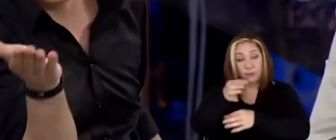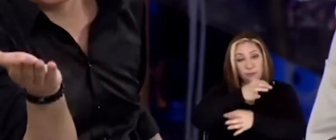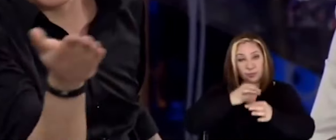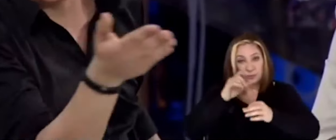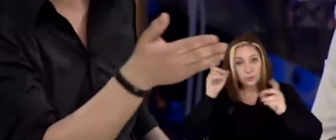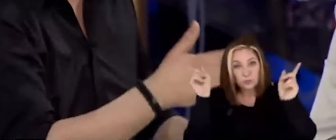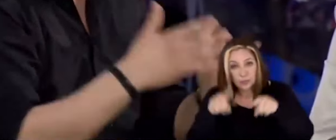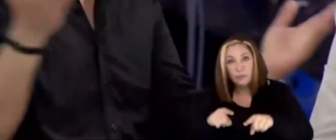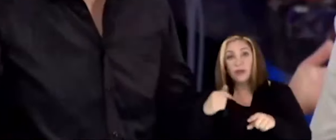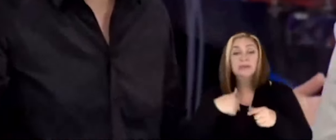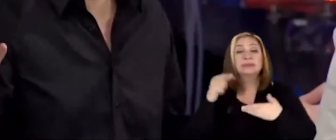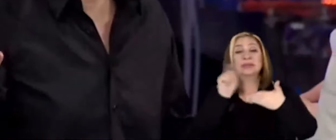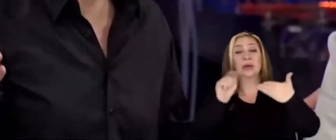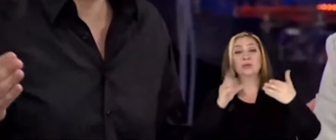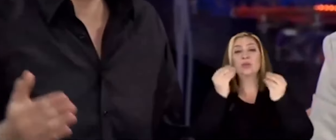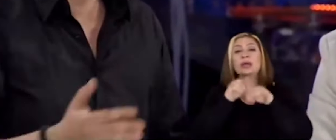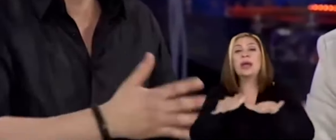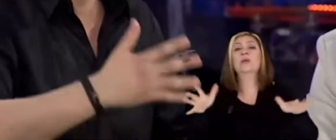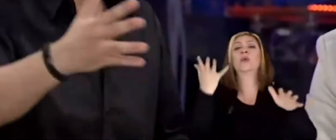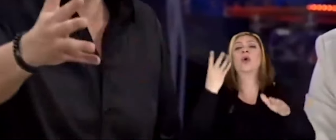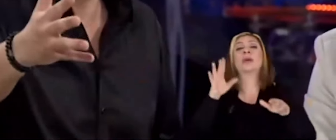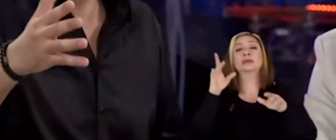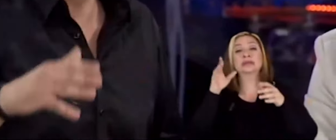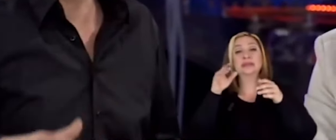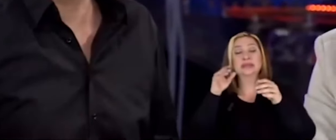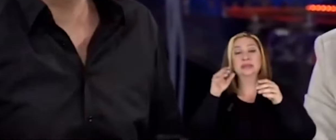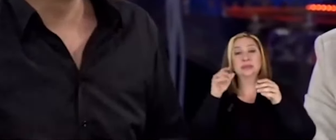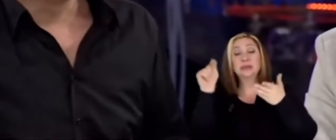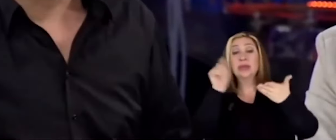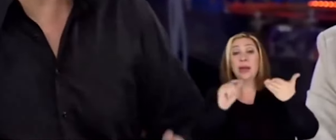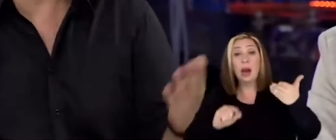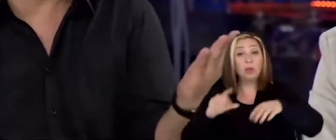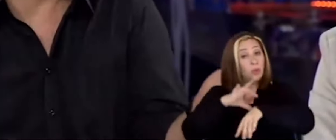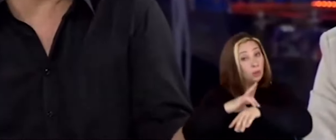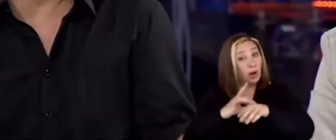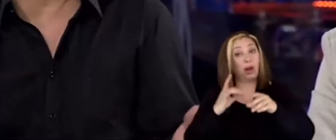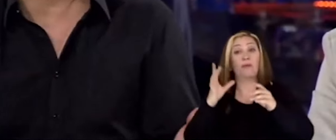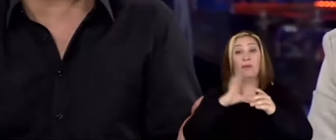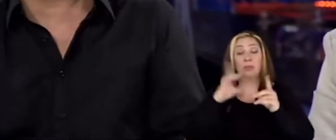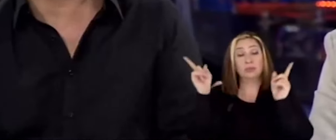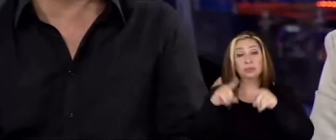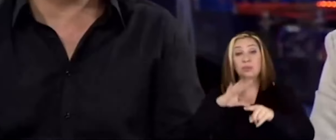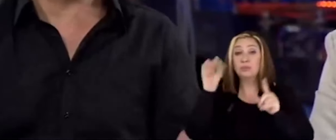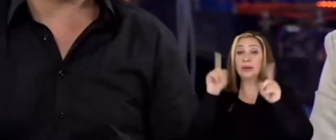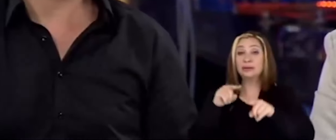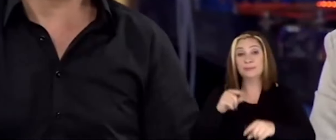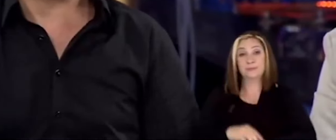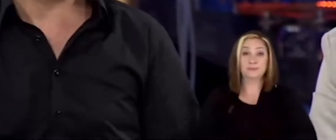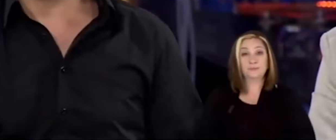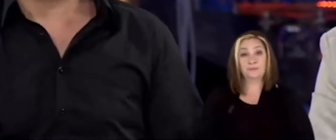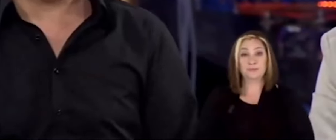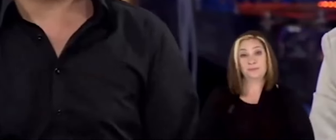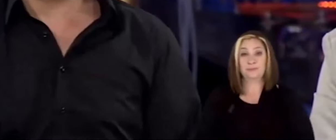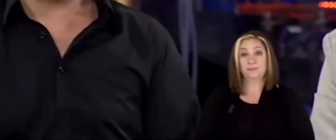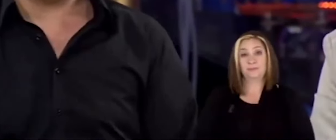Senaryo ve yani bizim ülkemizde çok yaygın olmayan orada senaryo doktorlarıyla buluştuk falan. İşin en komik tarafı buluştuğumuz herkes tabii böyle